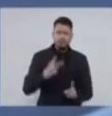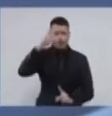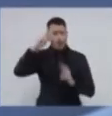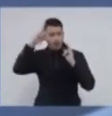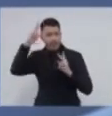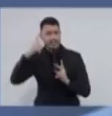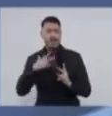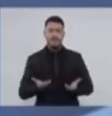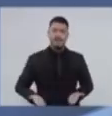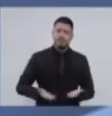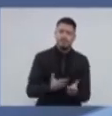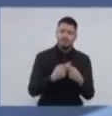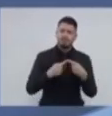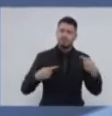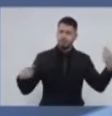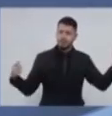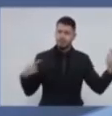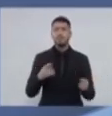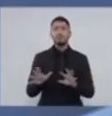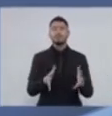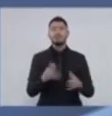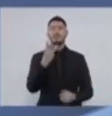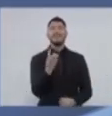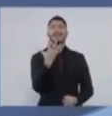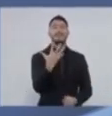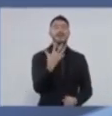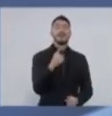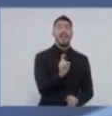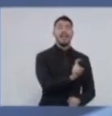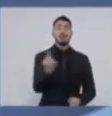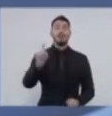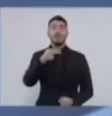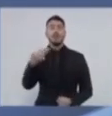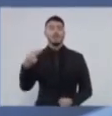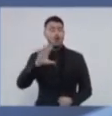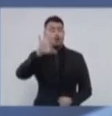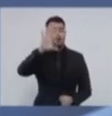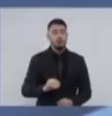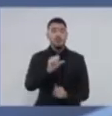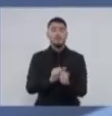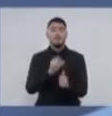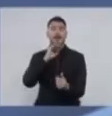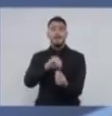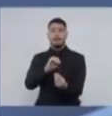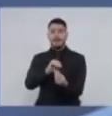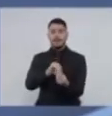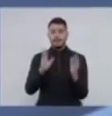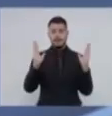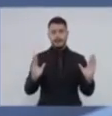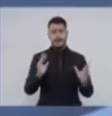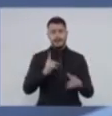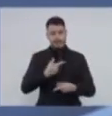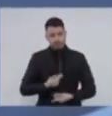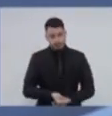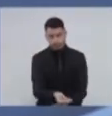άλλα και υπολογίζεται στα 35 εκατομμύρια εώ για τον μήνα απρίλιο επί προσθέτως για όλες αυτές τις επιχειρήσεις για